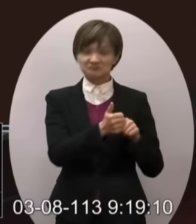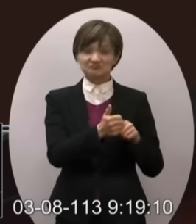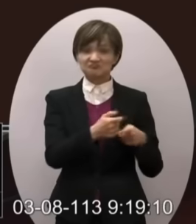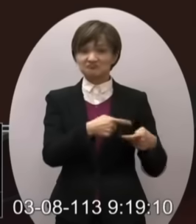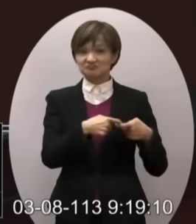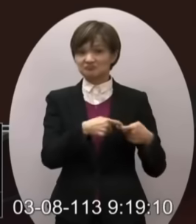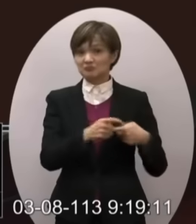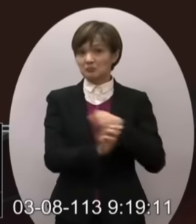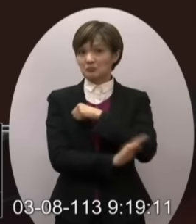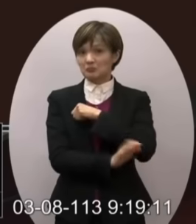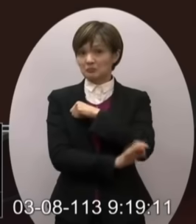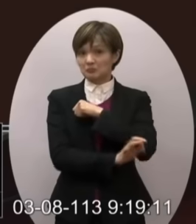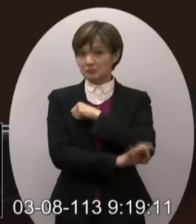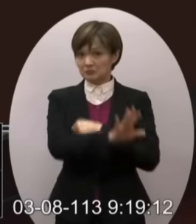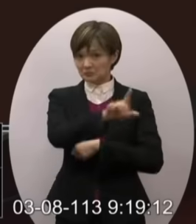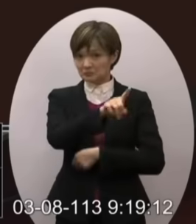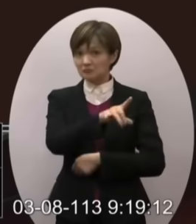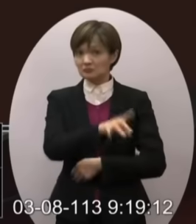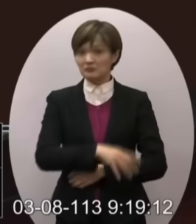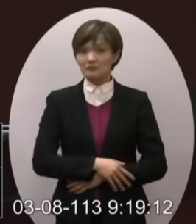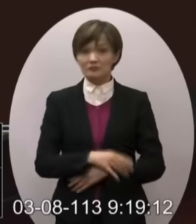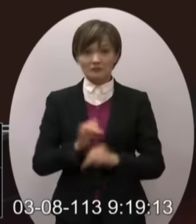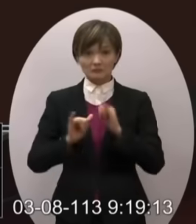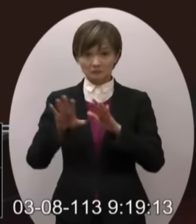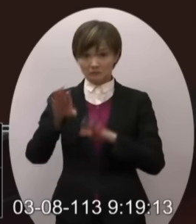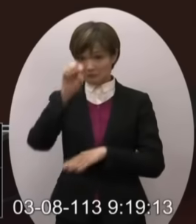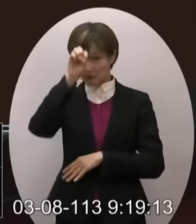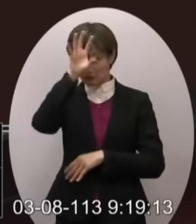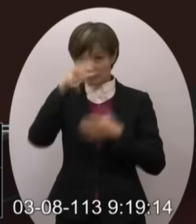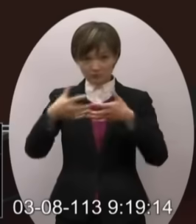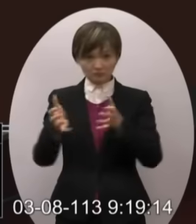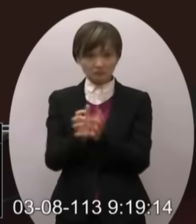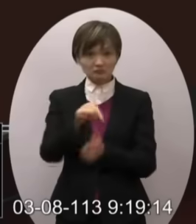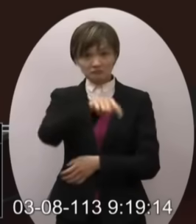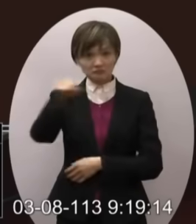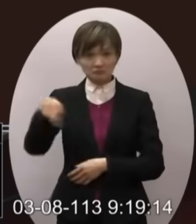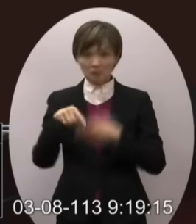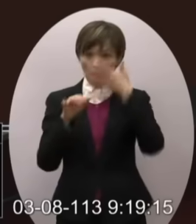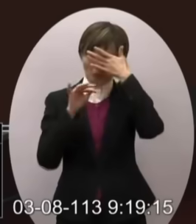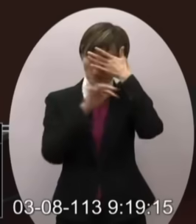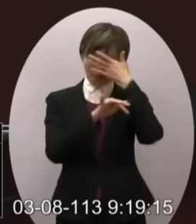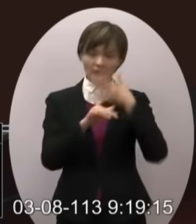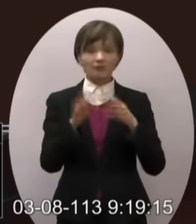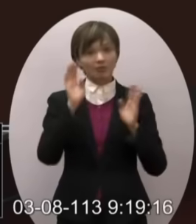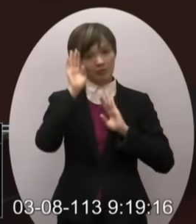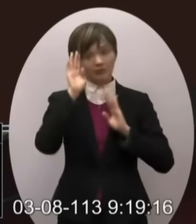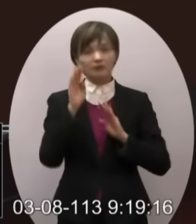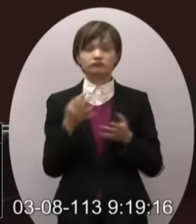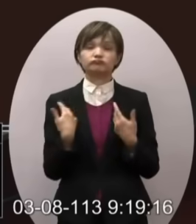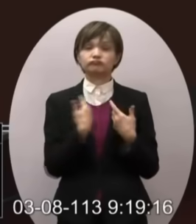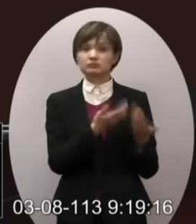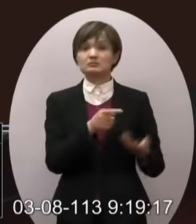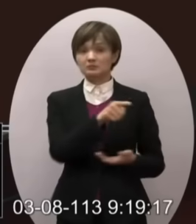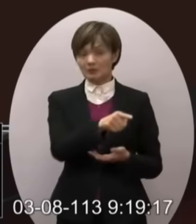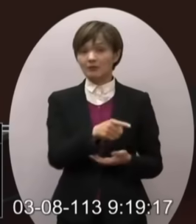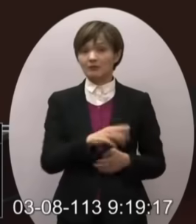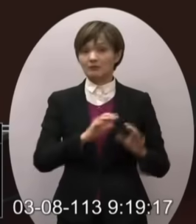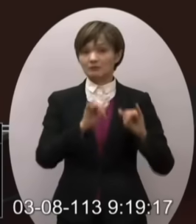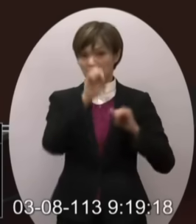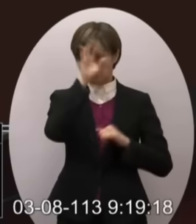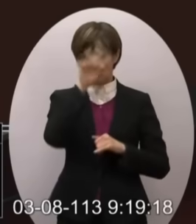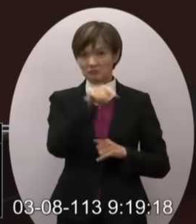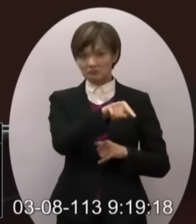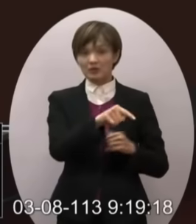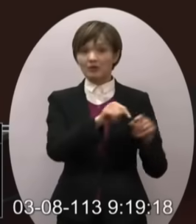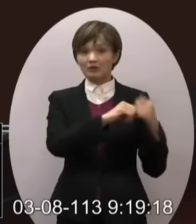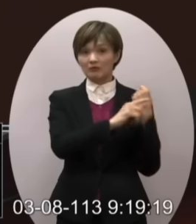进党党团还能是非颠倒、混淆视听，推说在野党依法监督是